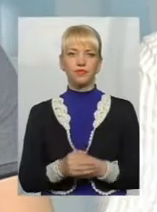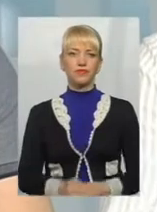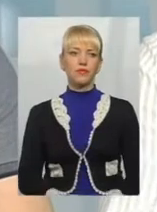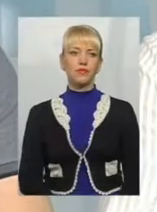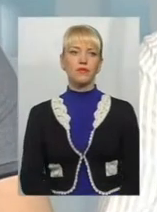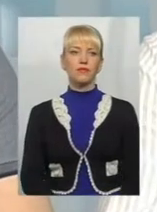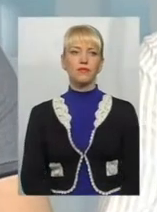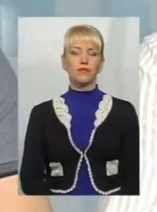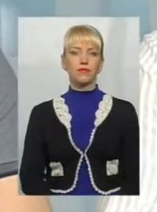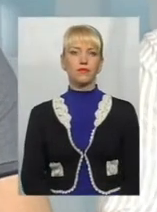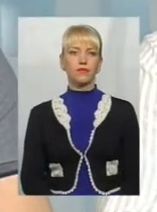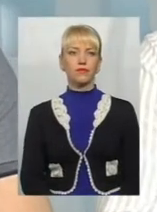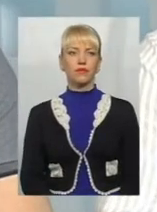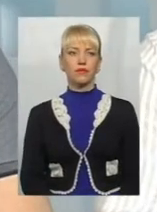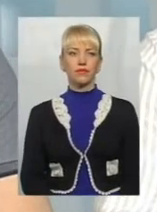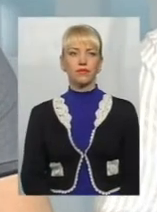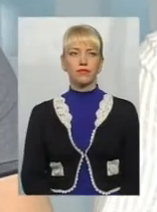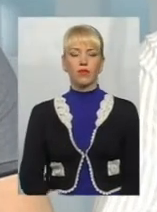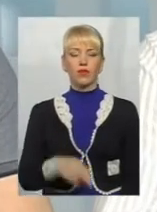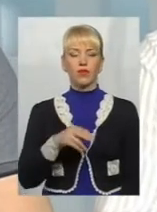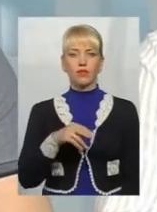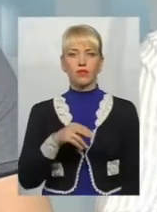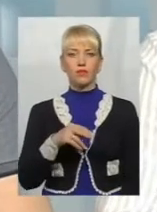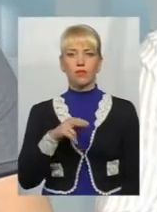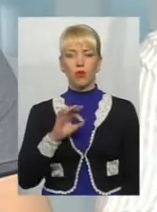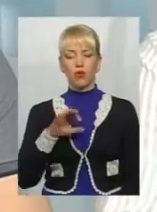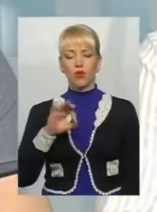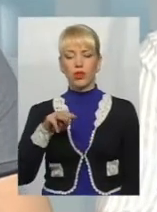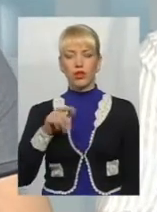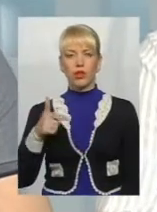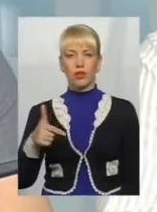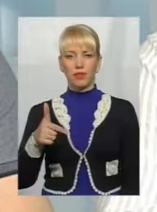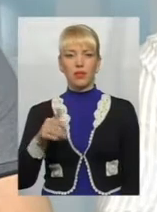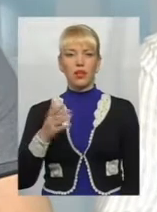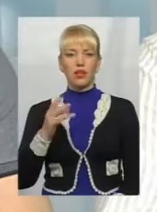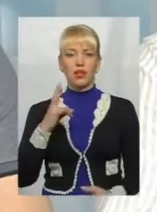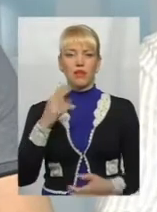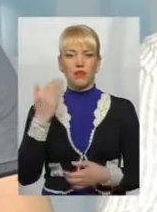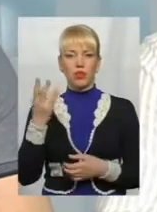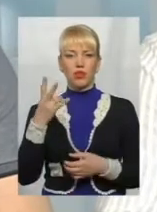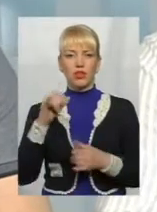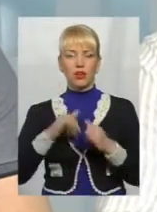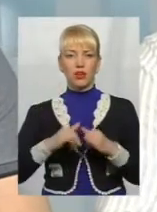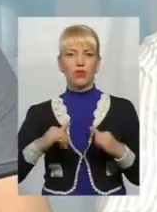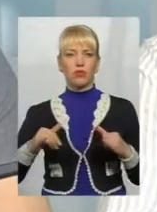Це по ОТГ. І, значить, вони на розвиток